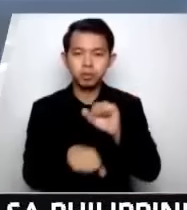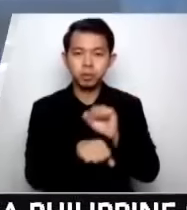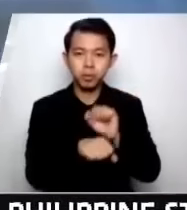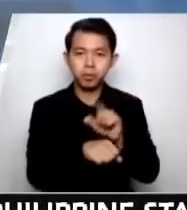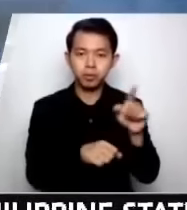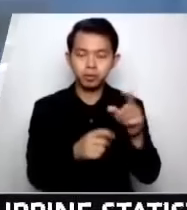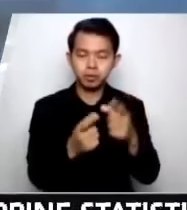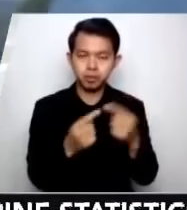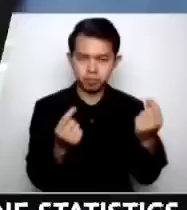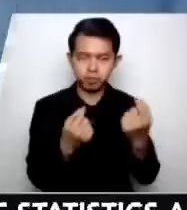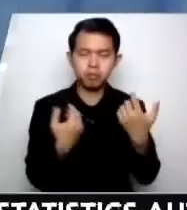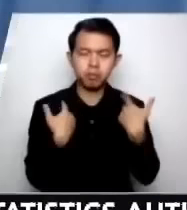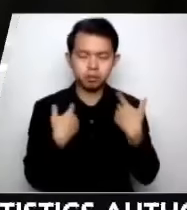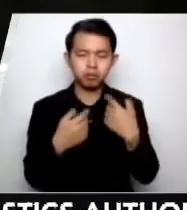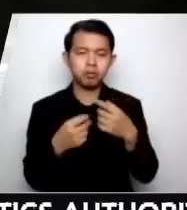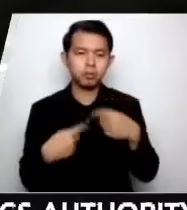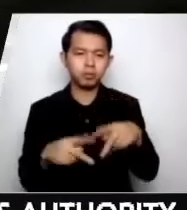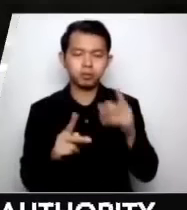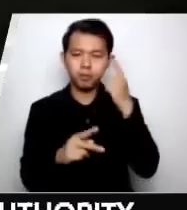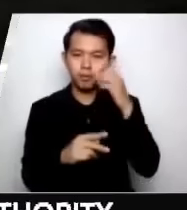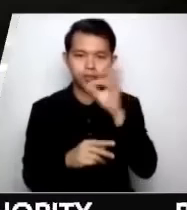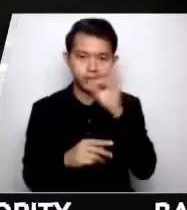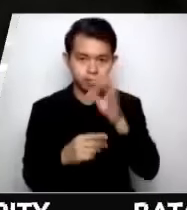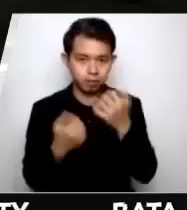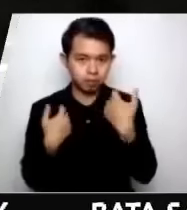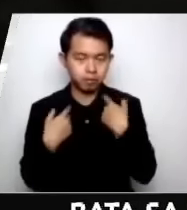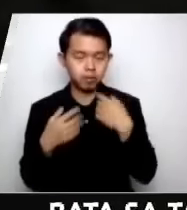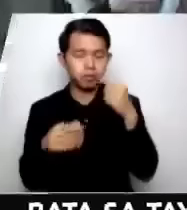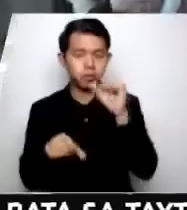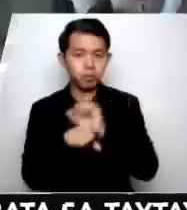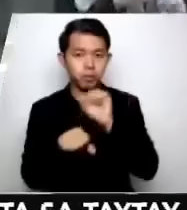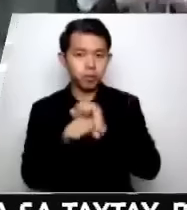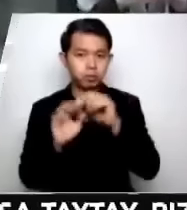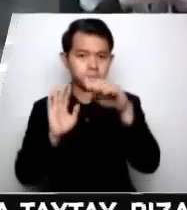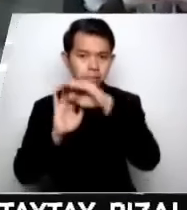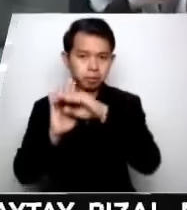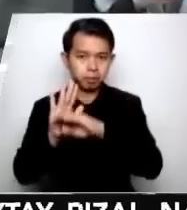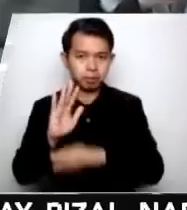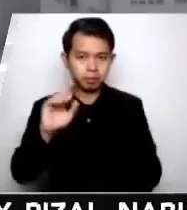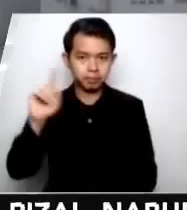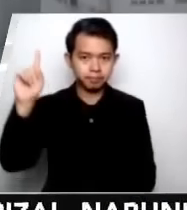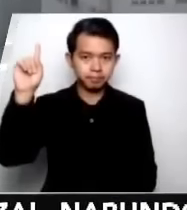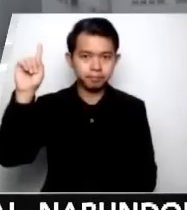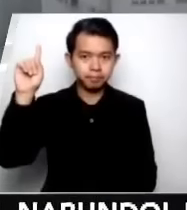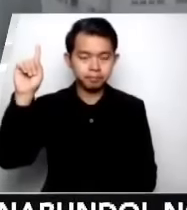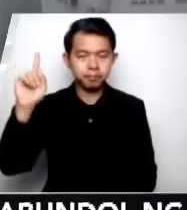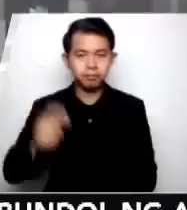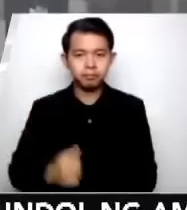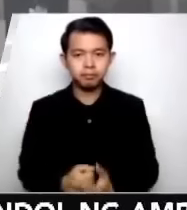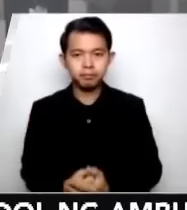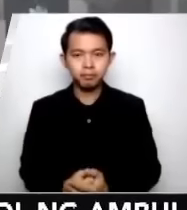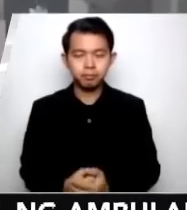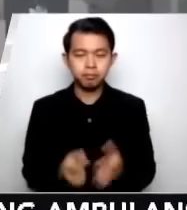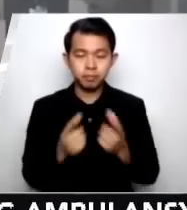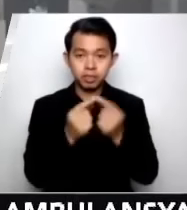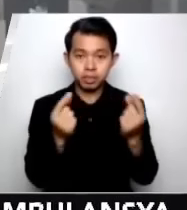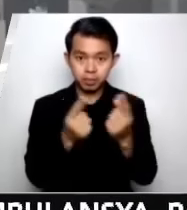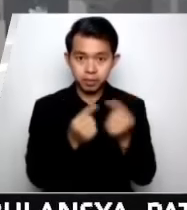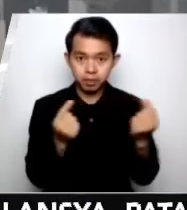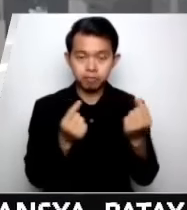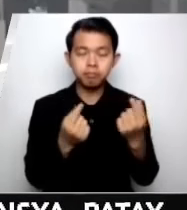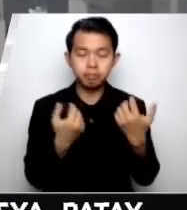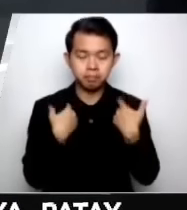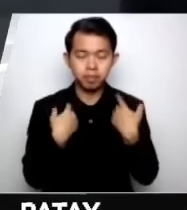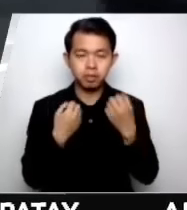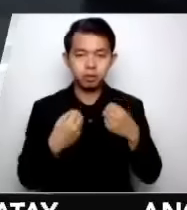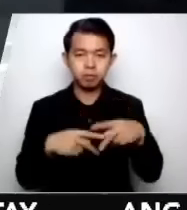healthcare, construction, manufacturing, hospitality at household service. Sa Japan naman, may specified skilled worker